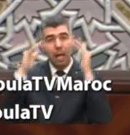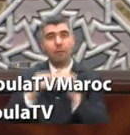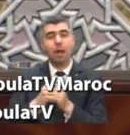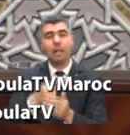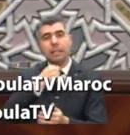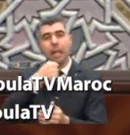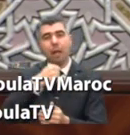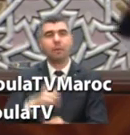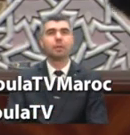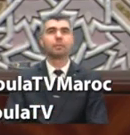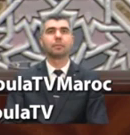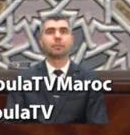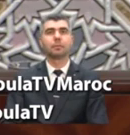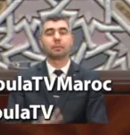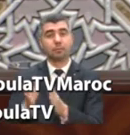والاتصال.